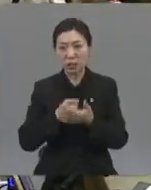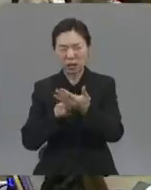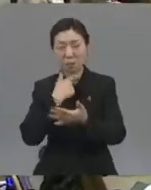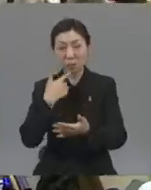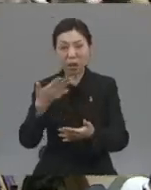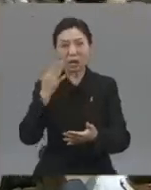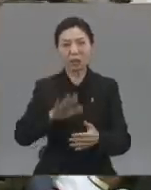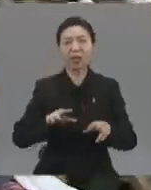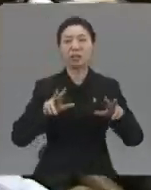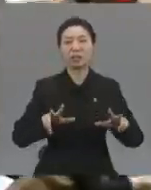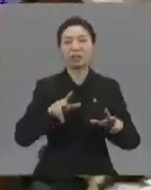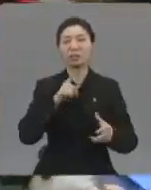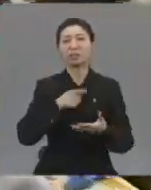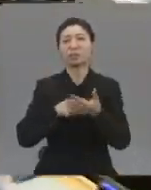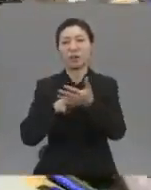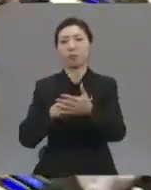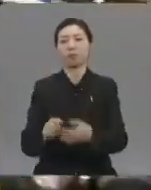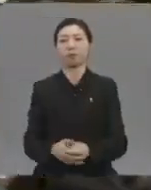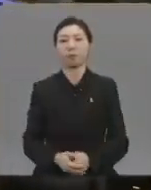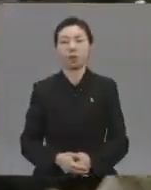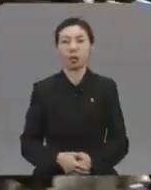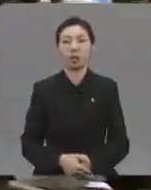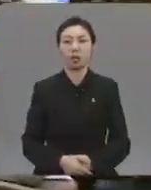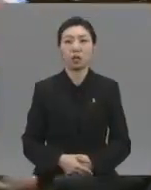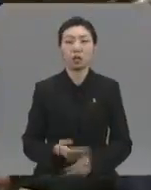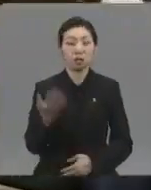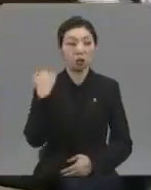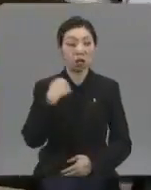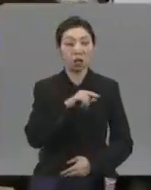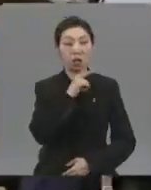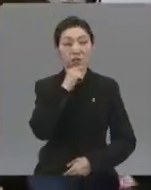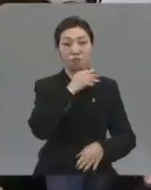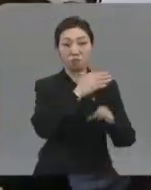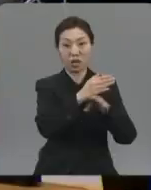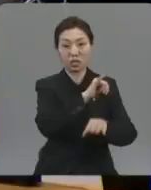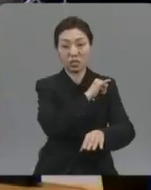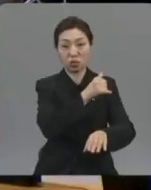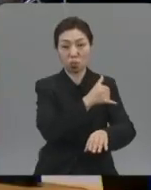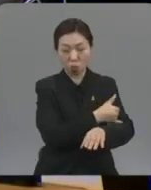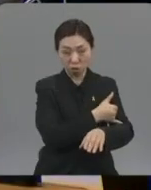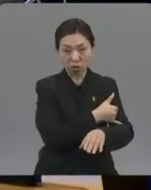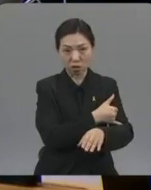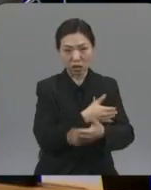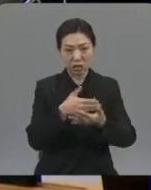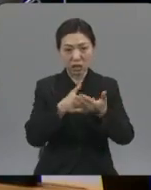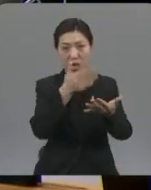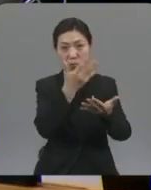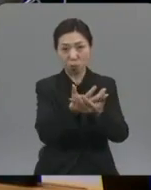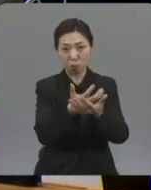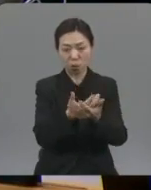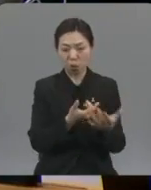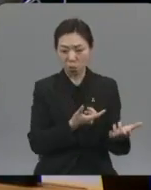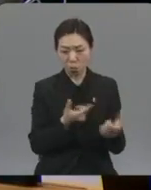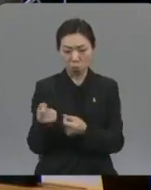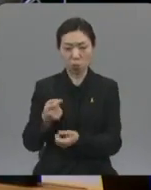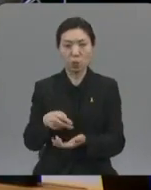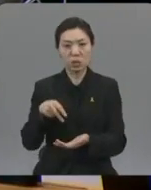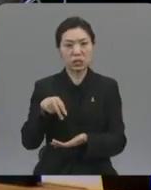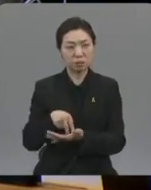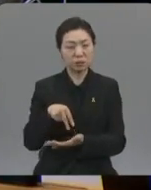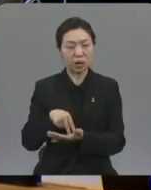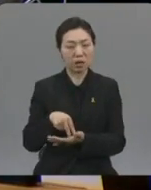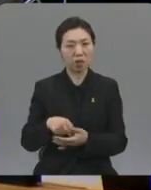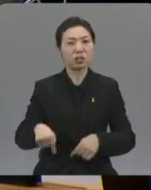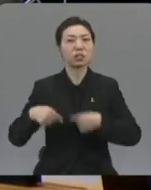nhân quyền tại Bắc Triều Tiên năm ngoái chính phủ tổng thống dony cũng đã đồng đề xuất dự thảo nghị quyết liên quan lên Đại Hội đồng Liên hợp quốc